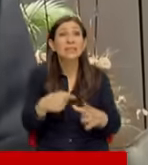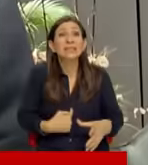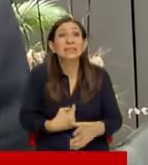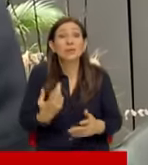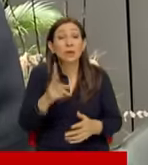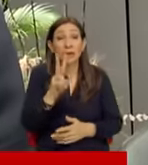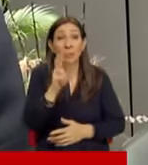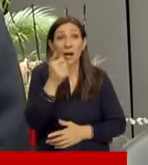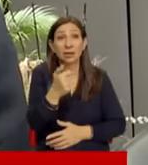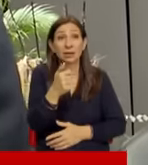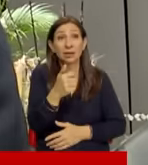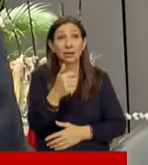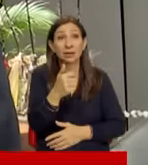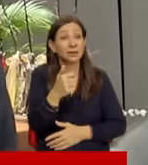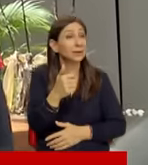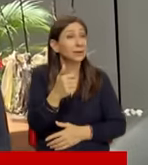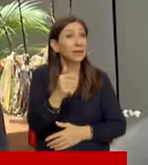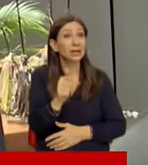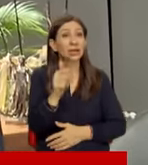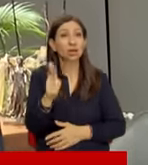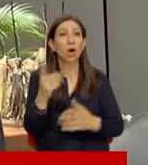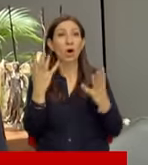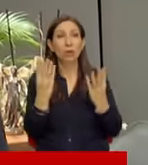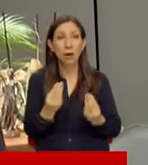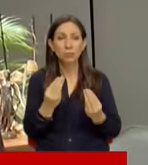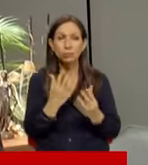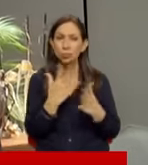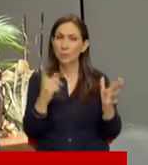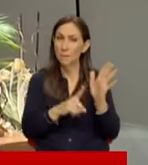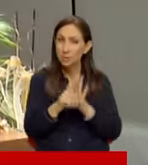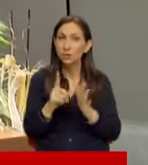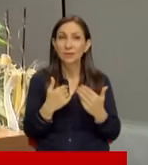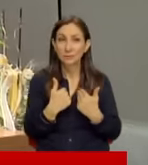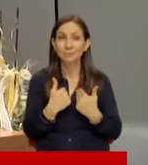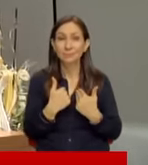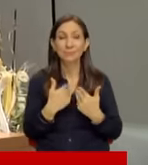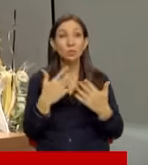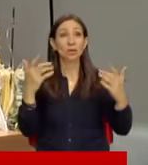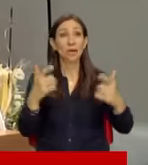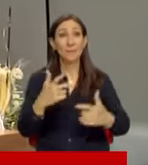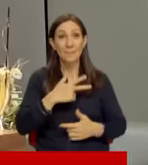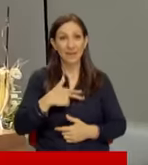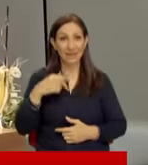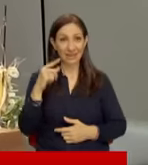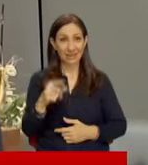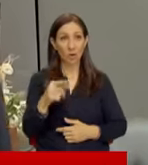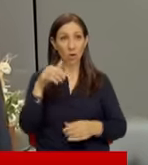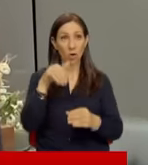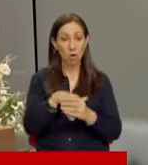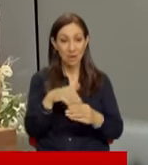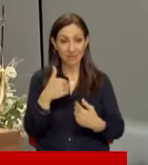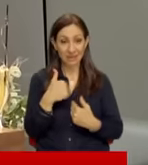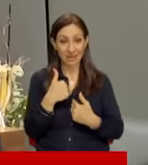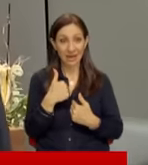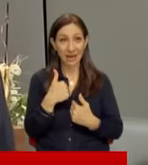hissediyor? 26 ilçeye ulaşmak büyük bir başarı. Büyükşehir Belediyesi oylarımızda